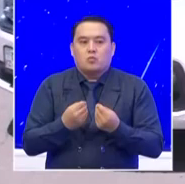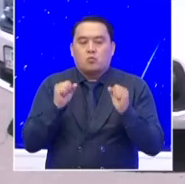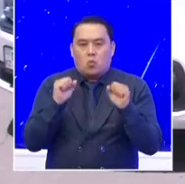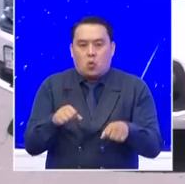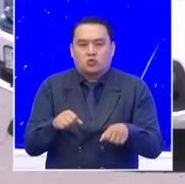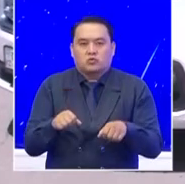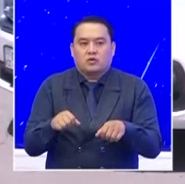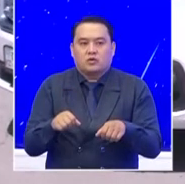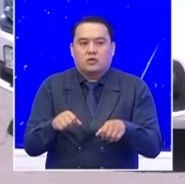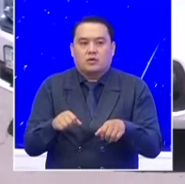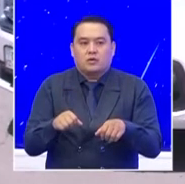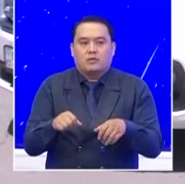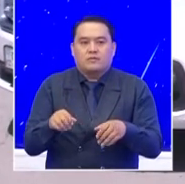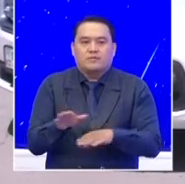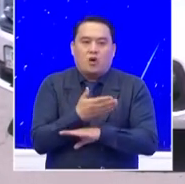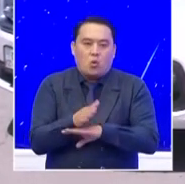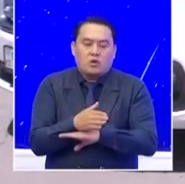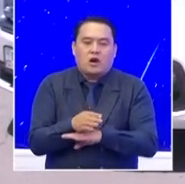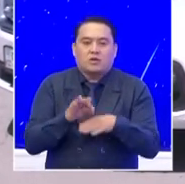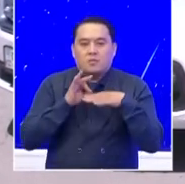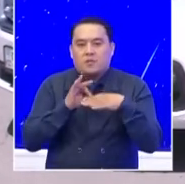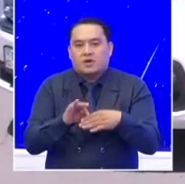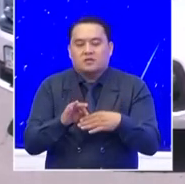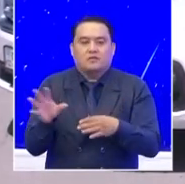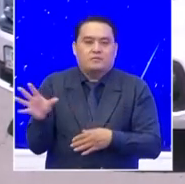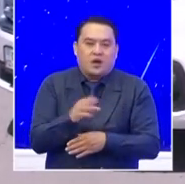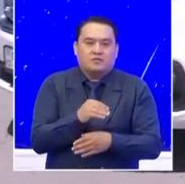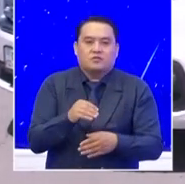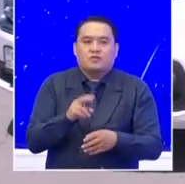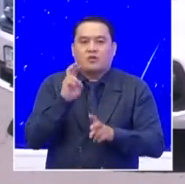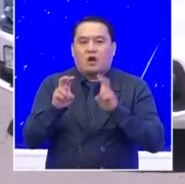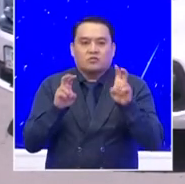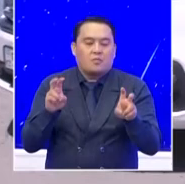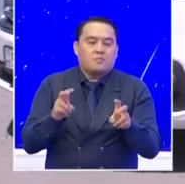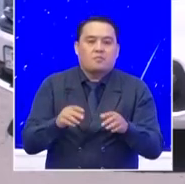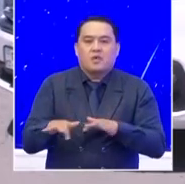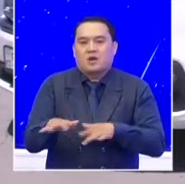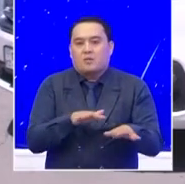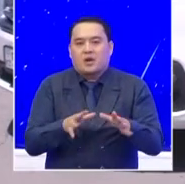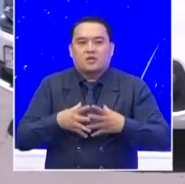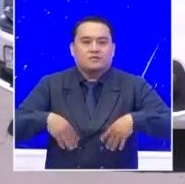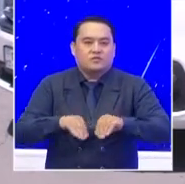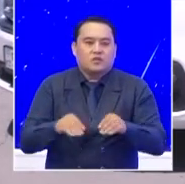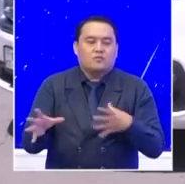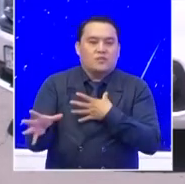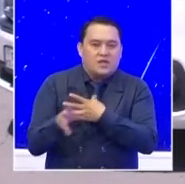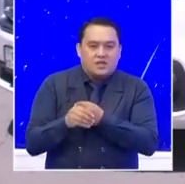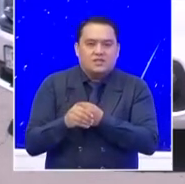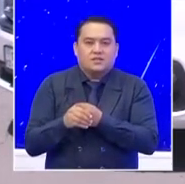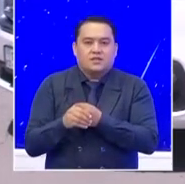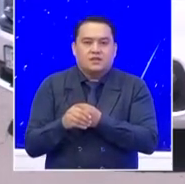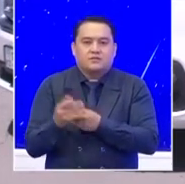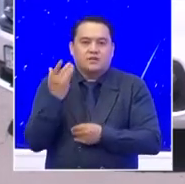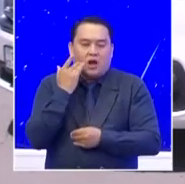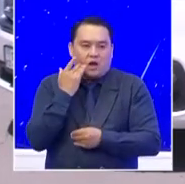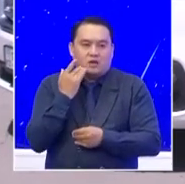может кататься, ездить, посещать различные, значит, мероприятия, быть